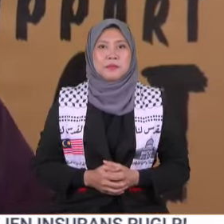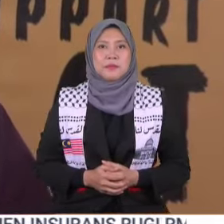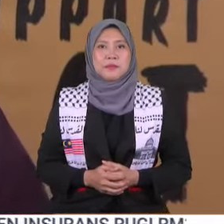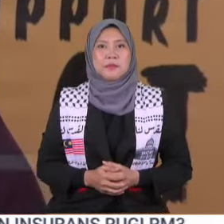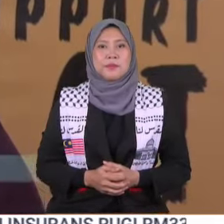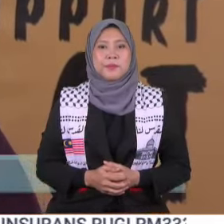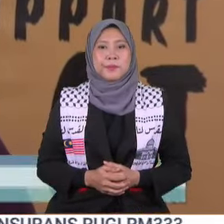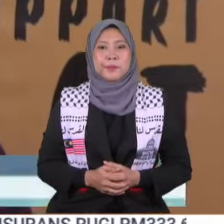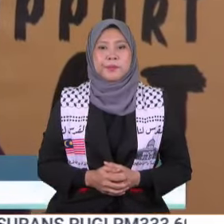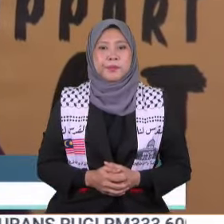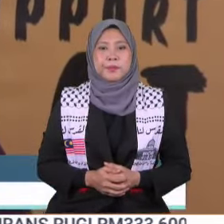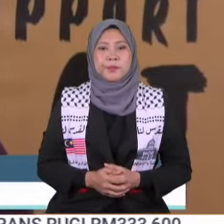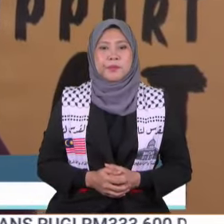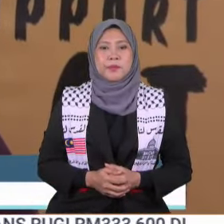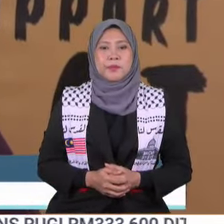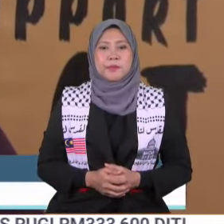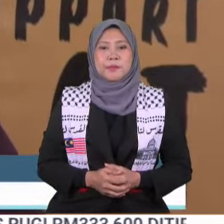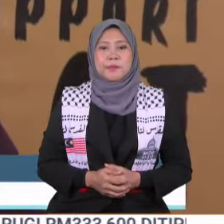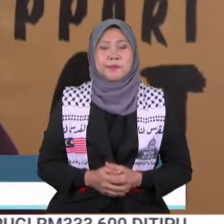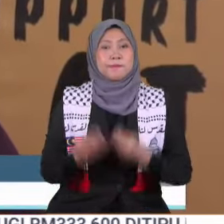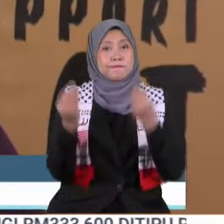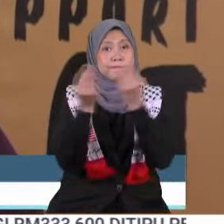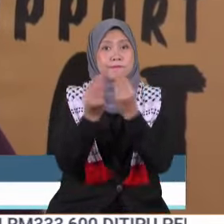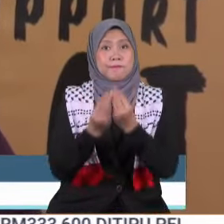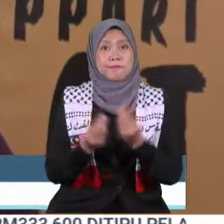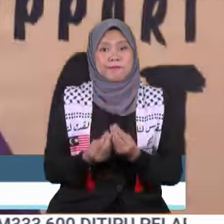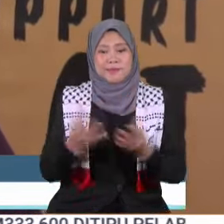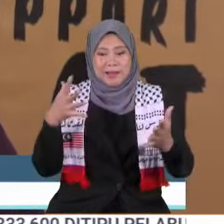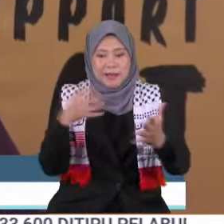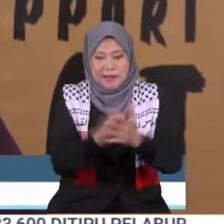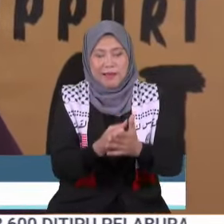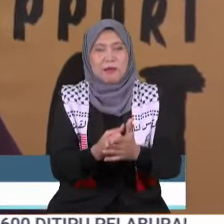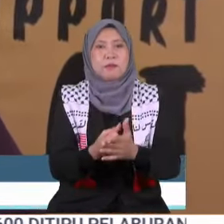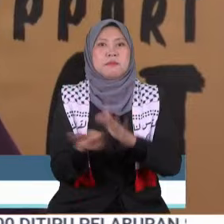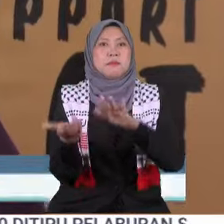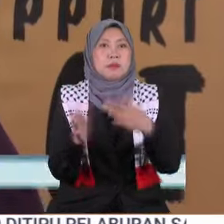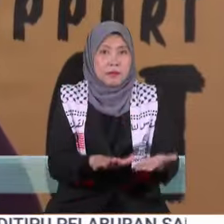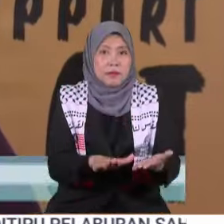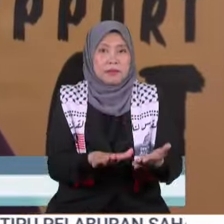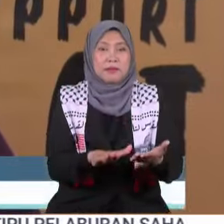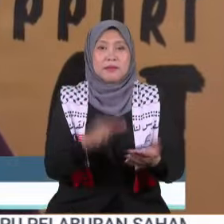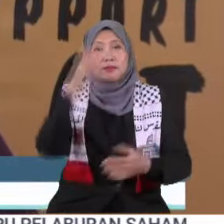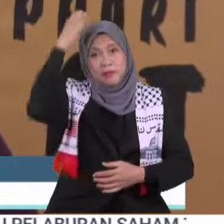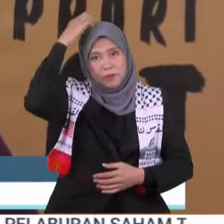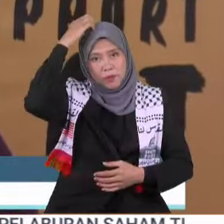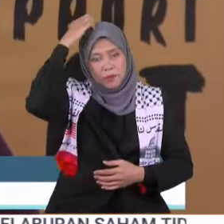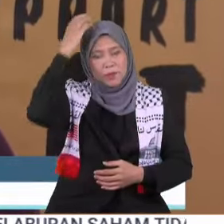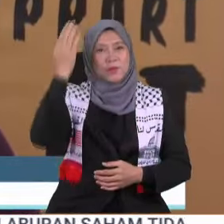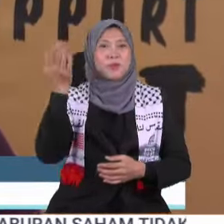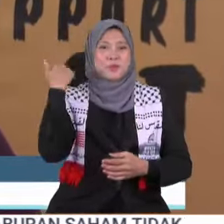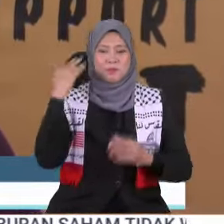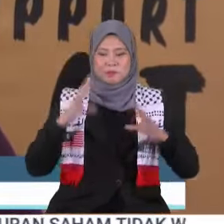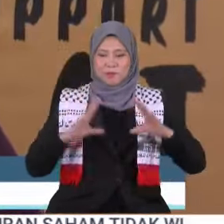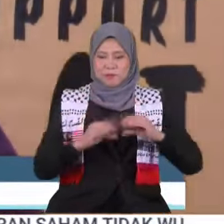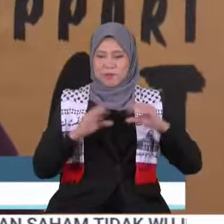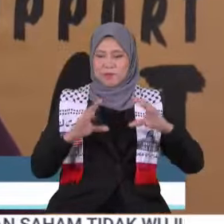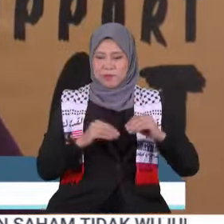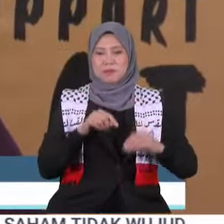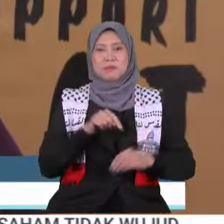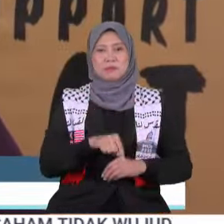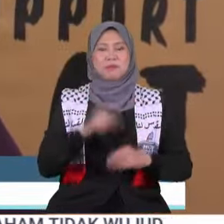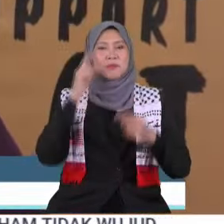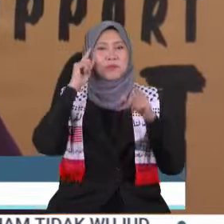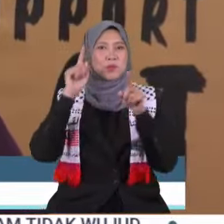Raya tentang info statistik kemalangan di maut di Selangor kita dalam mesyuarat Majlis keselamatanan Raya